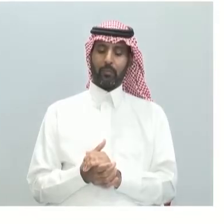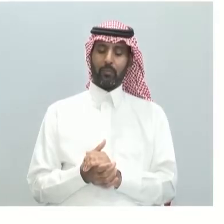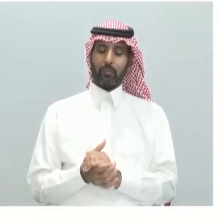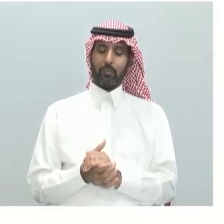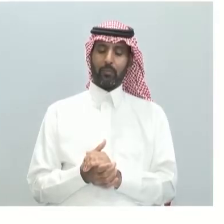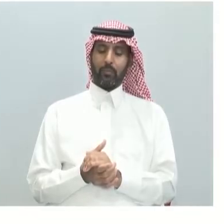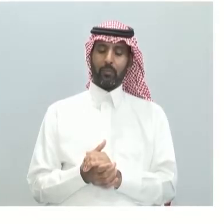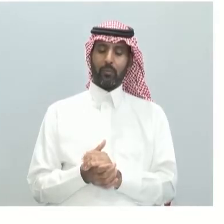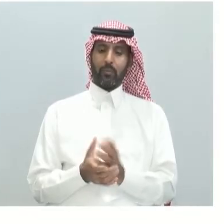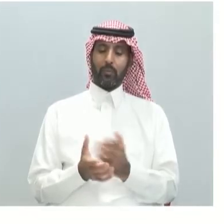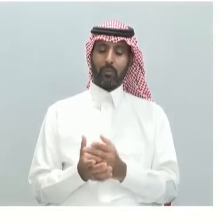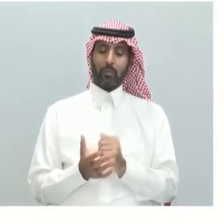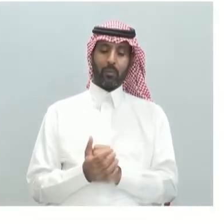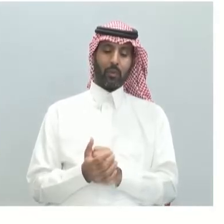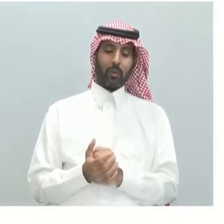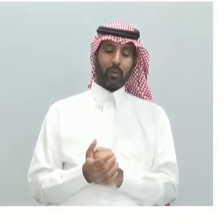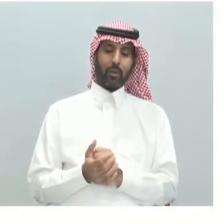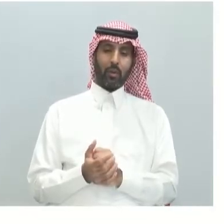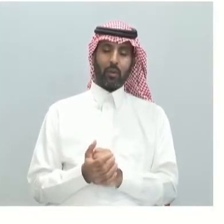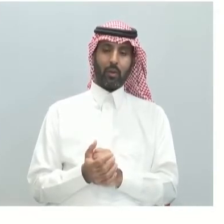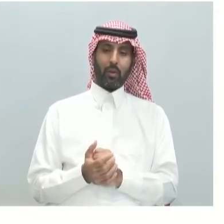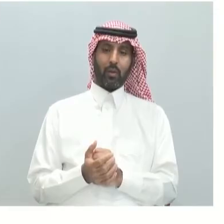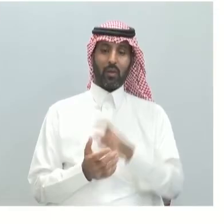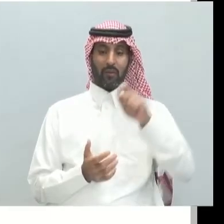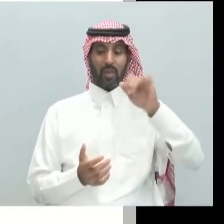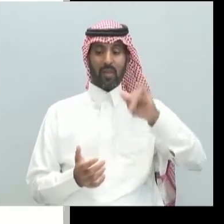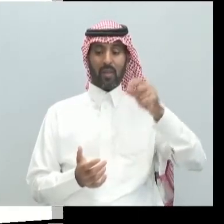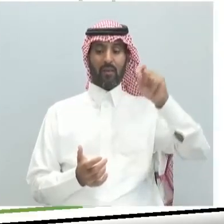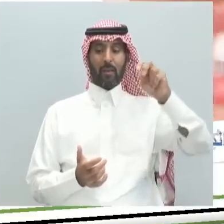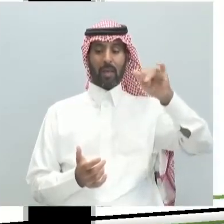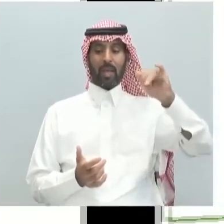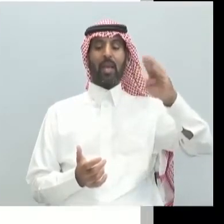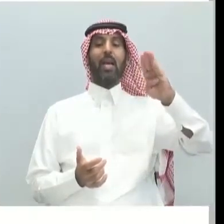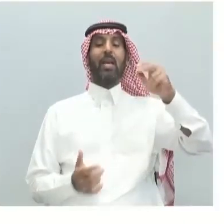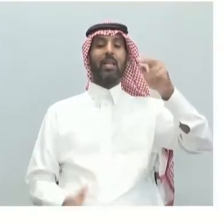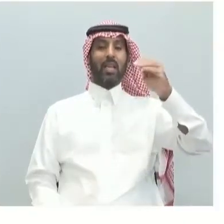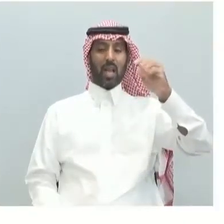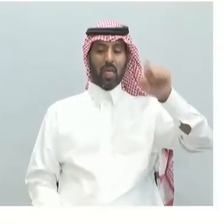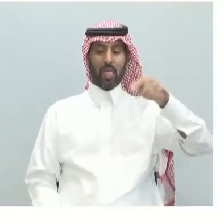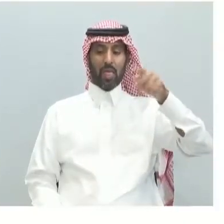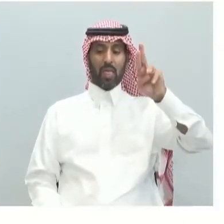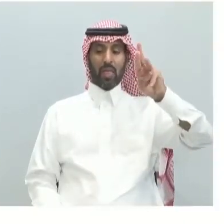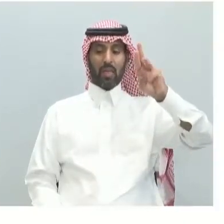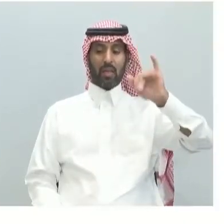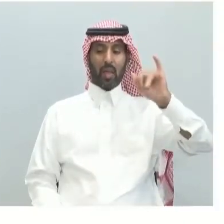بنفس الطريقه ننتقل الى الصوره الثانيه